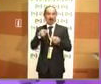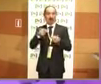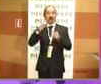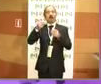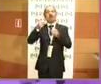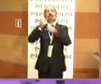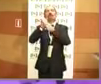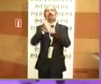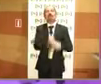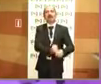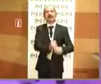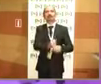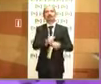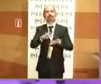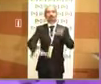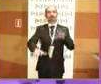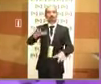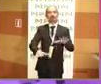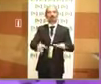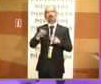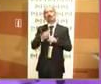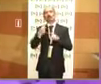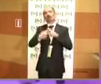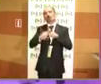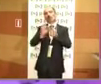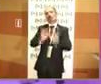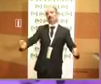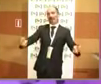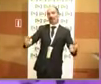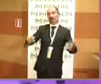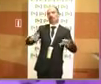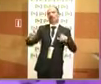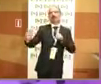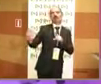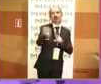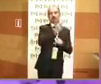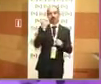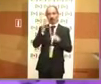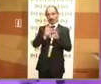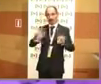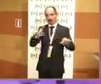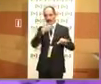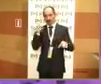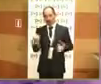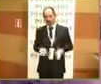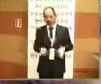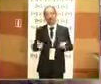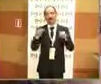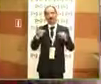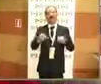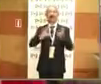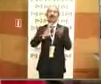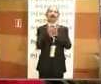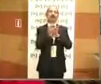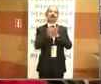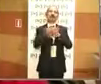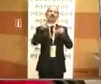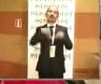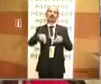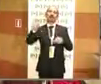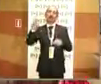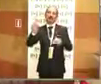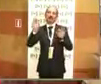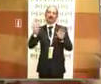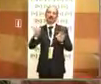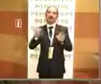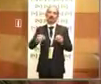sul sospetto e troppo poca sul rispetto tra di noi. E allora, riforma del partito